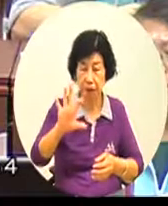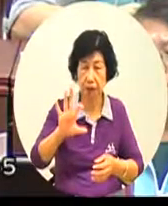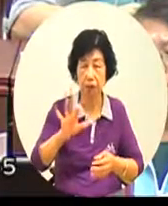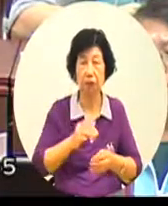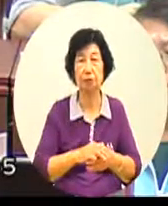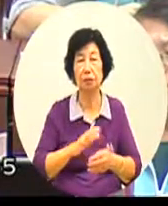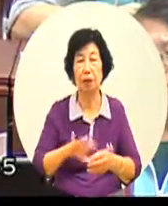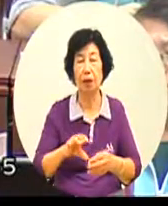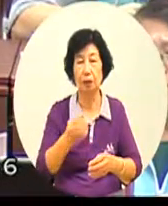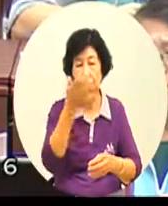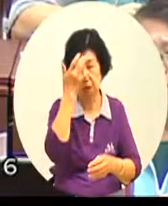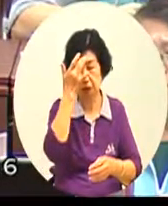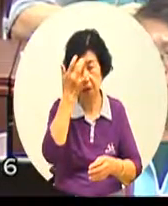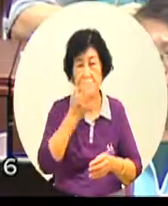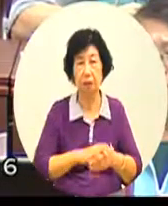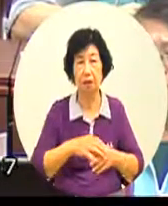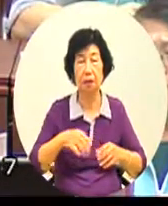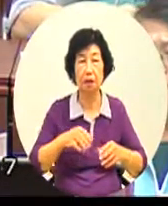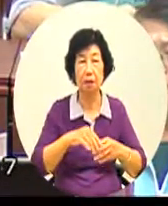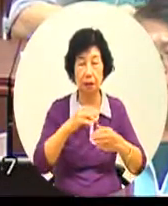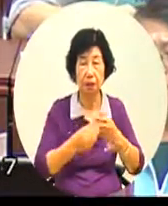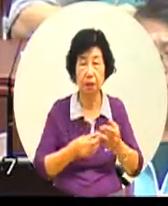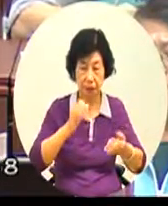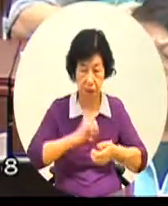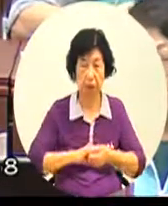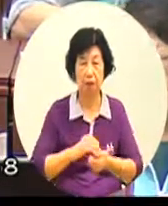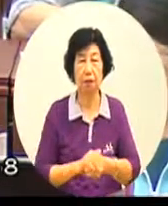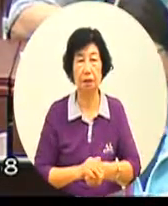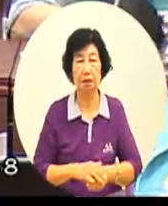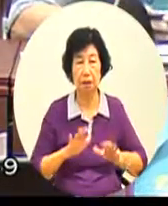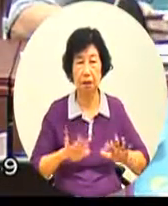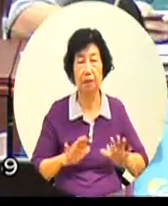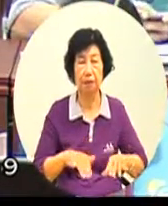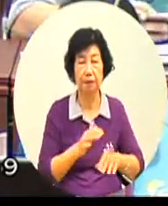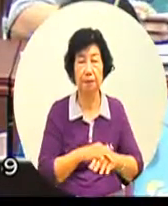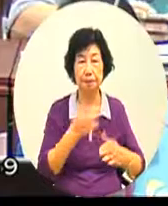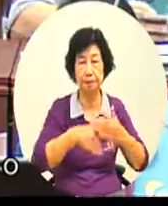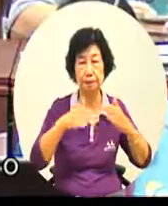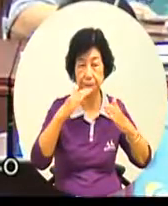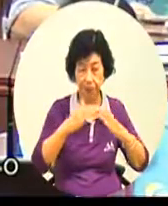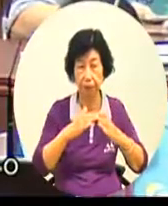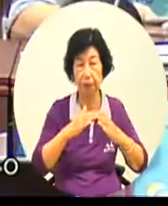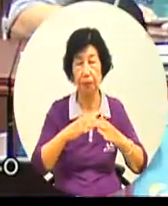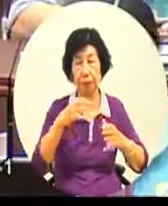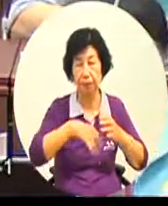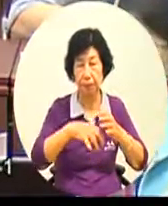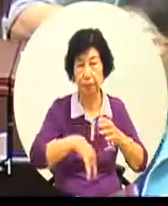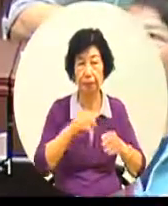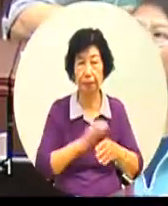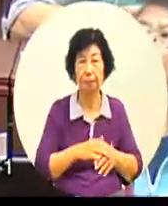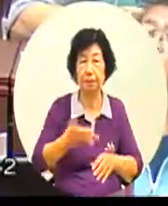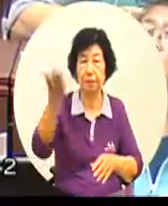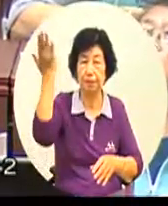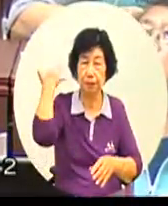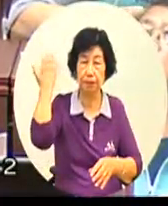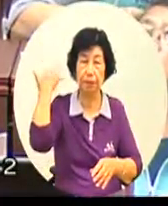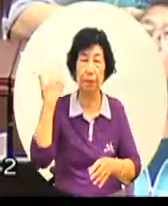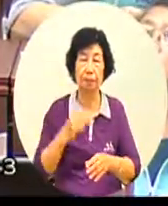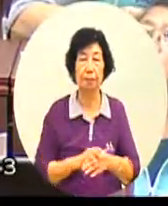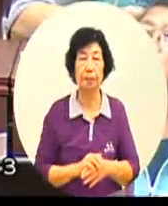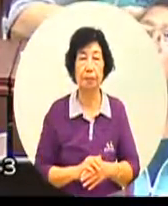议员刚说的，就是如果现有的校舍早年的建那些校舍